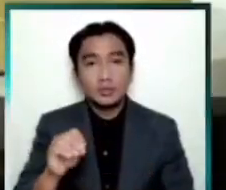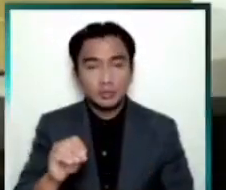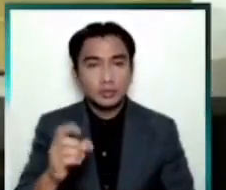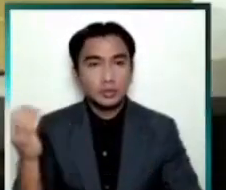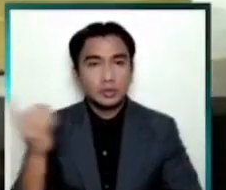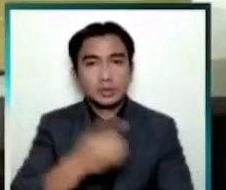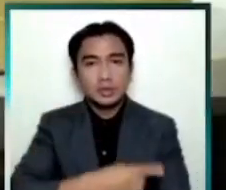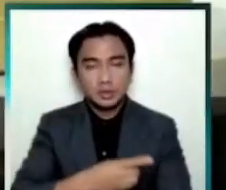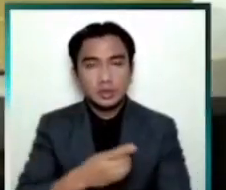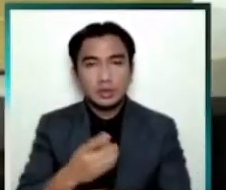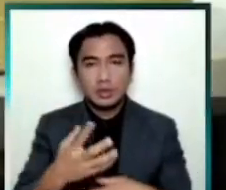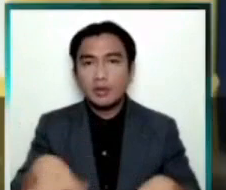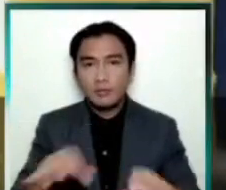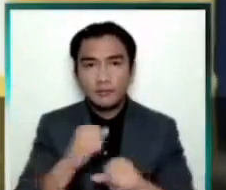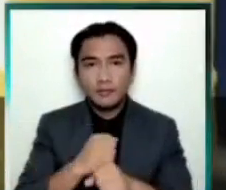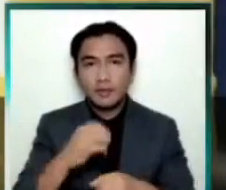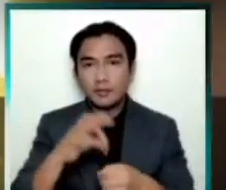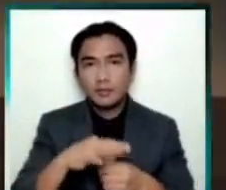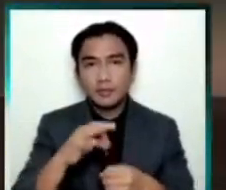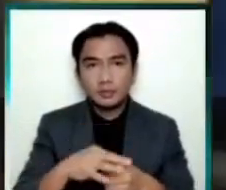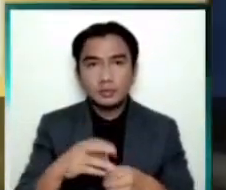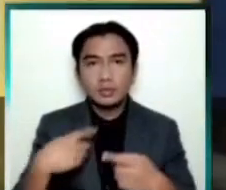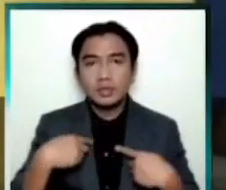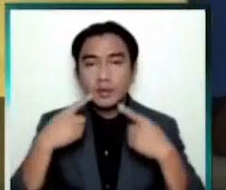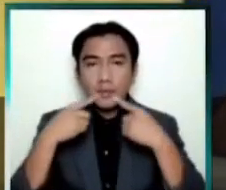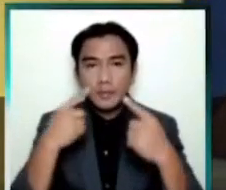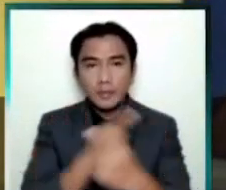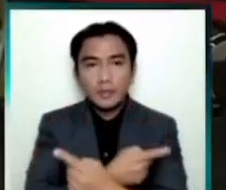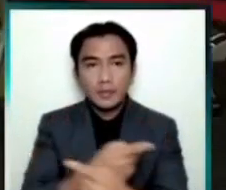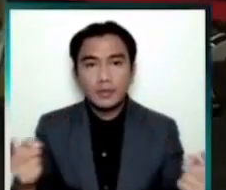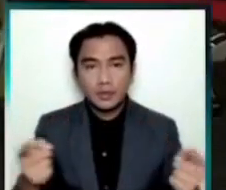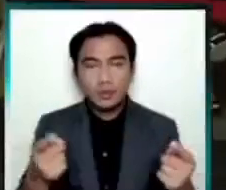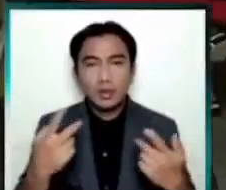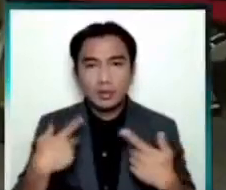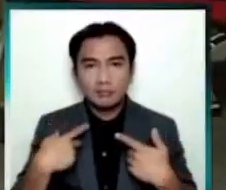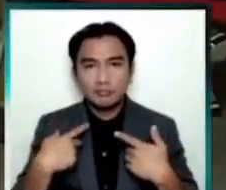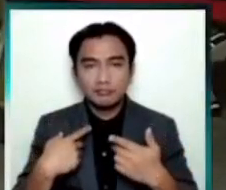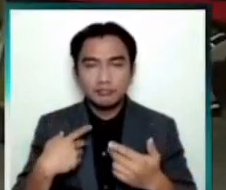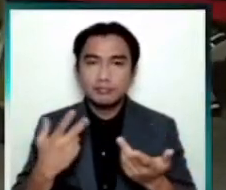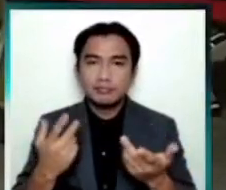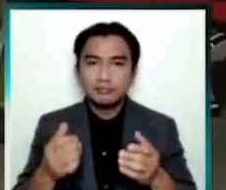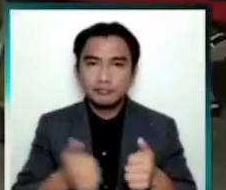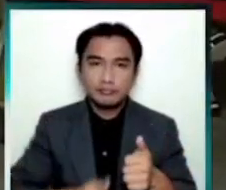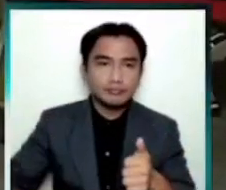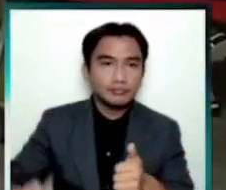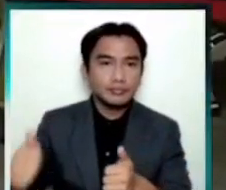at iproklama ang mga nanalo na uupo sa tanghali ng Hunyo at 30. Leigh Alves, GMA News.